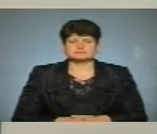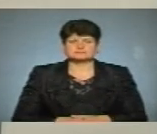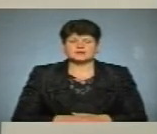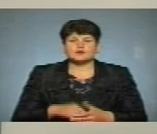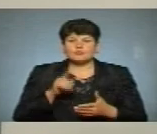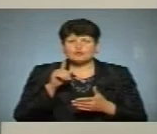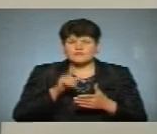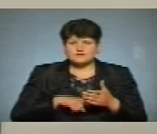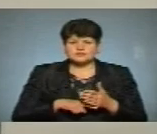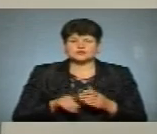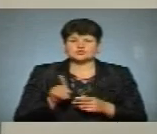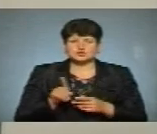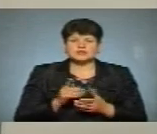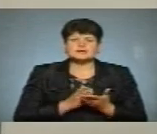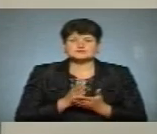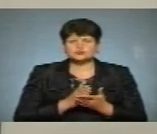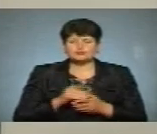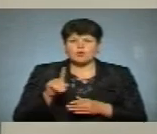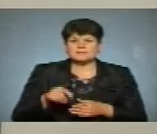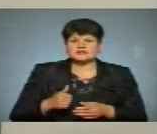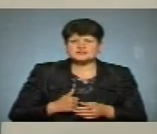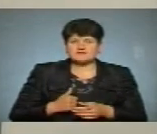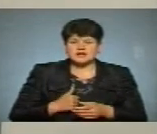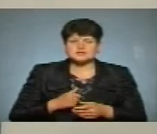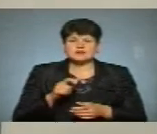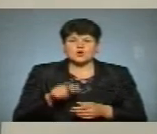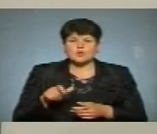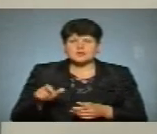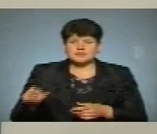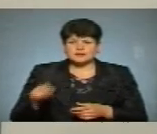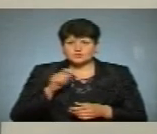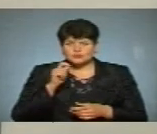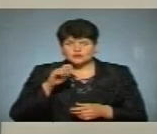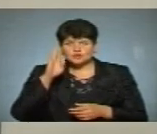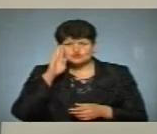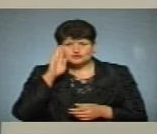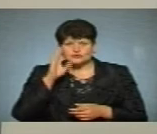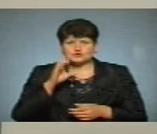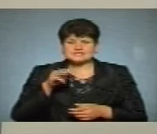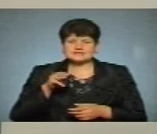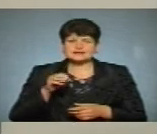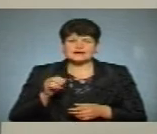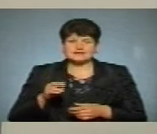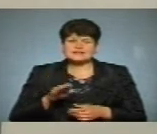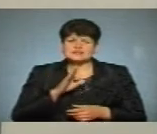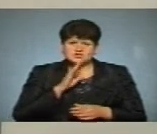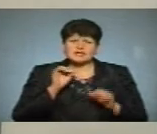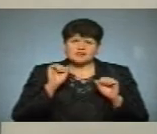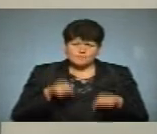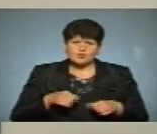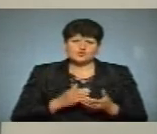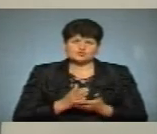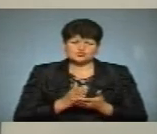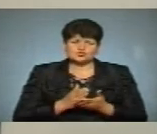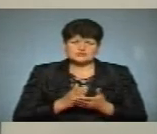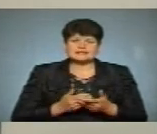на строкову службу призиваються тільки громадяни України чоловічої статі. Дівчата можуть служити. Є для